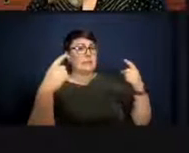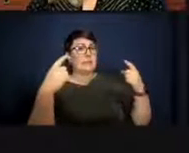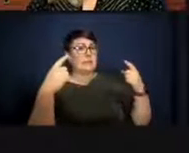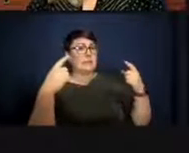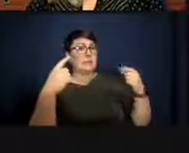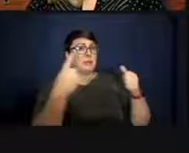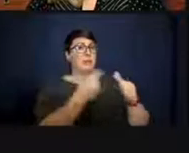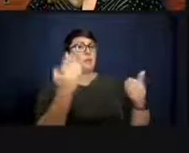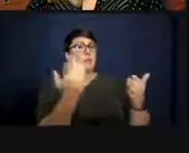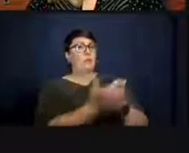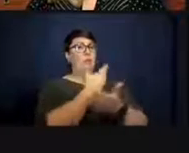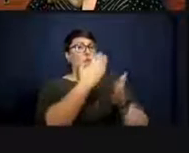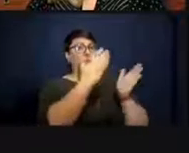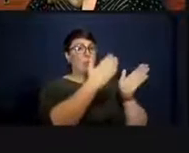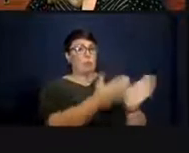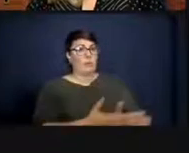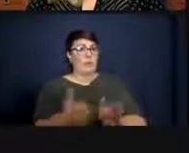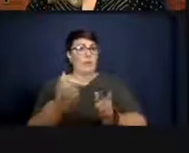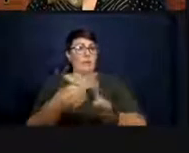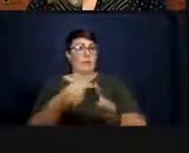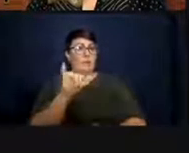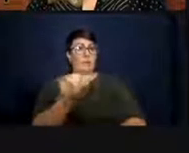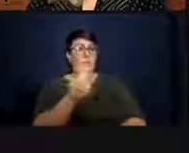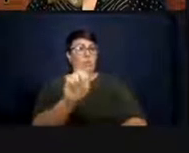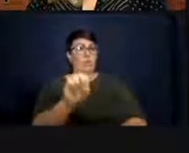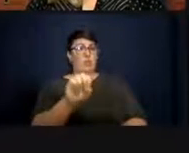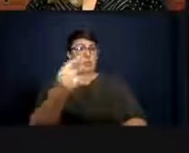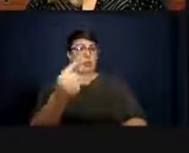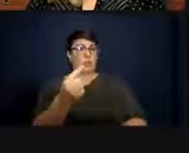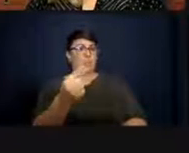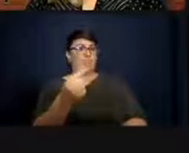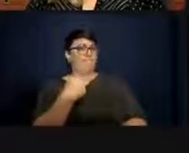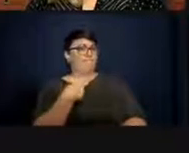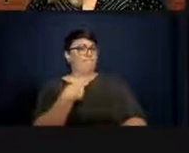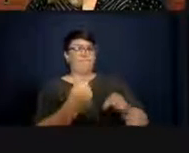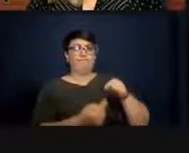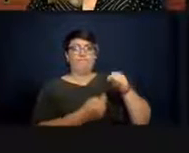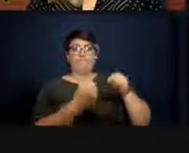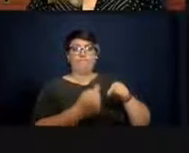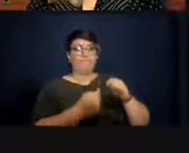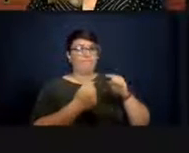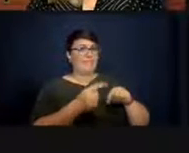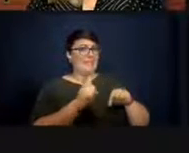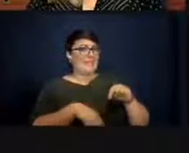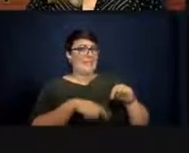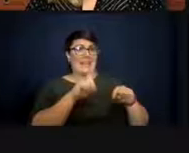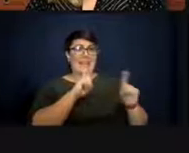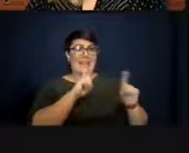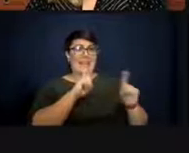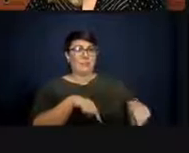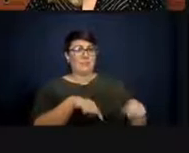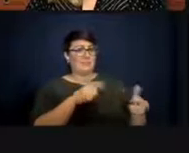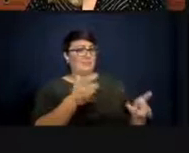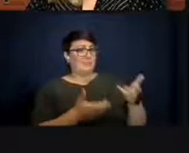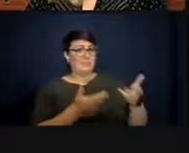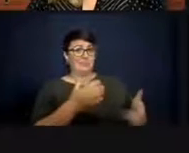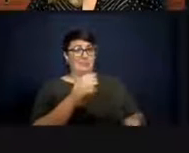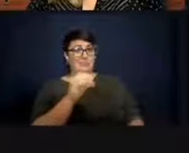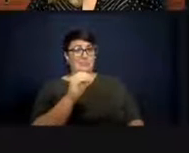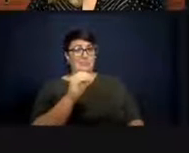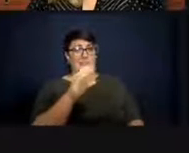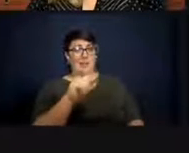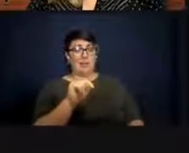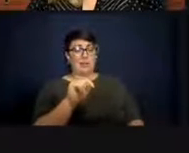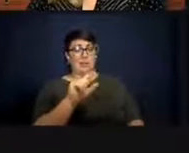التي مررناها في الأول من يونيو؟ أنا أعاني بإجابة عن هذا السؤال، وقلت في